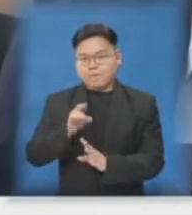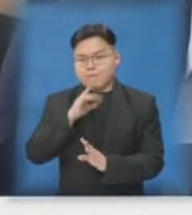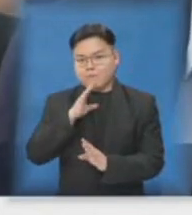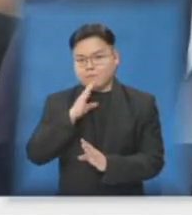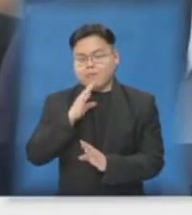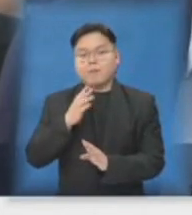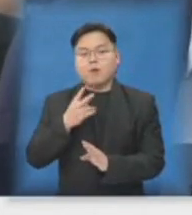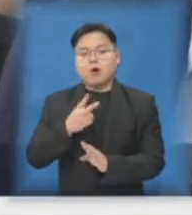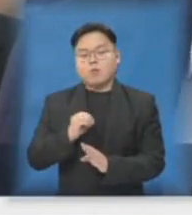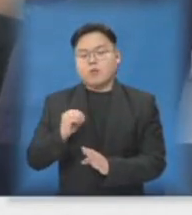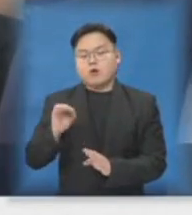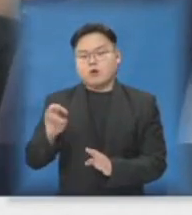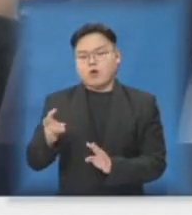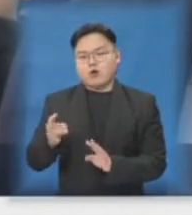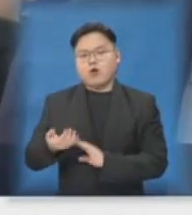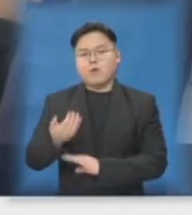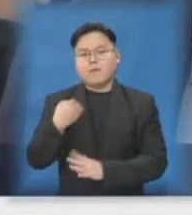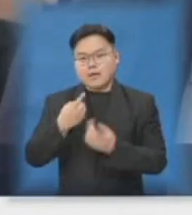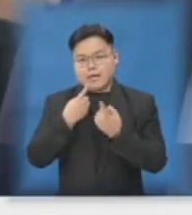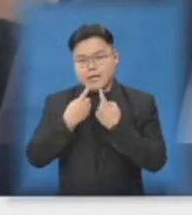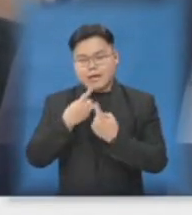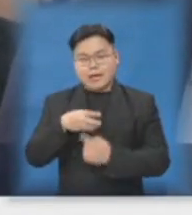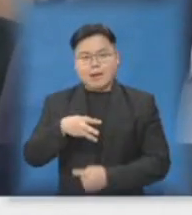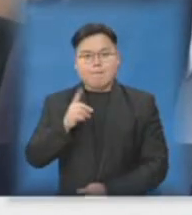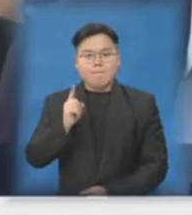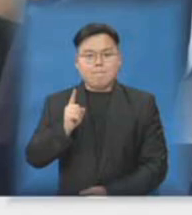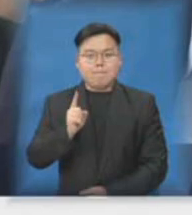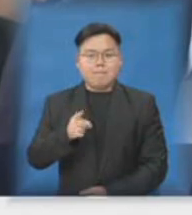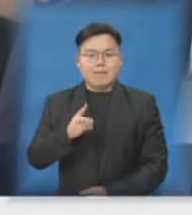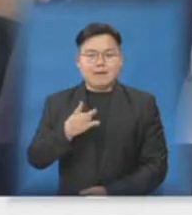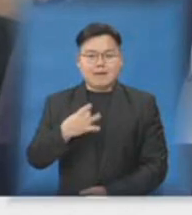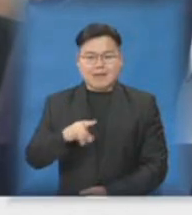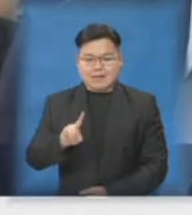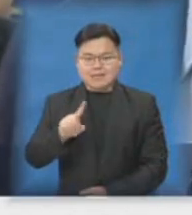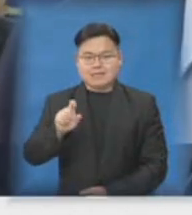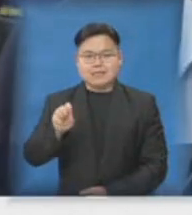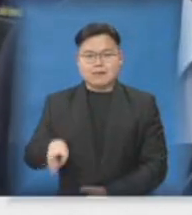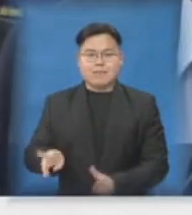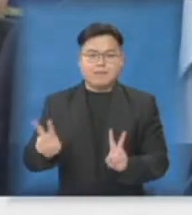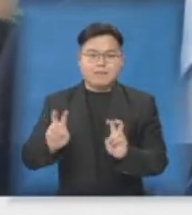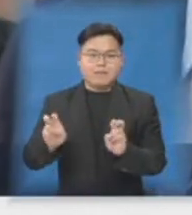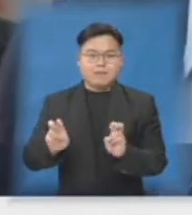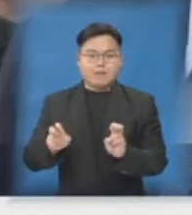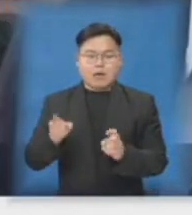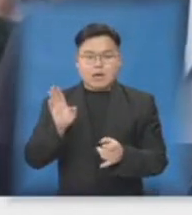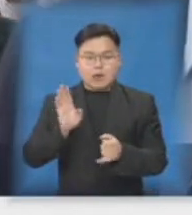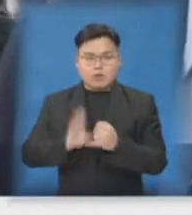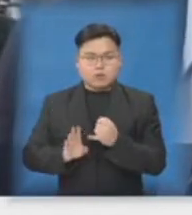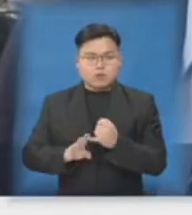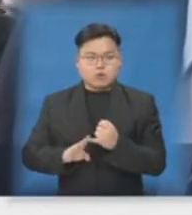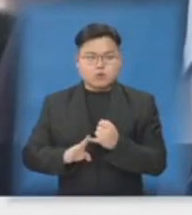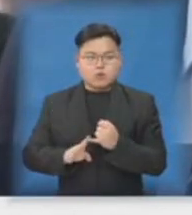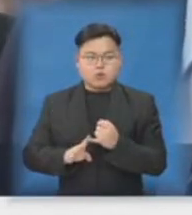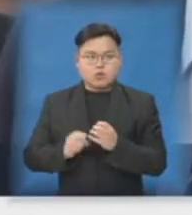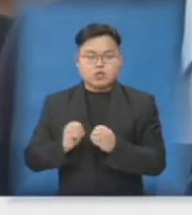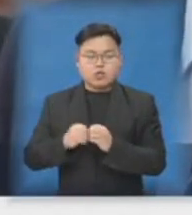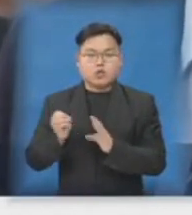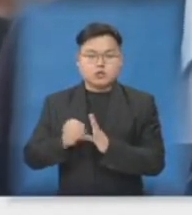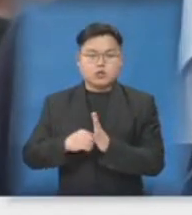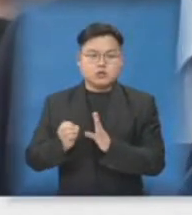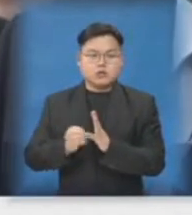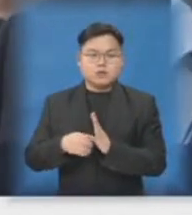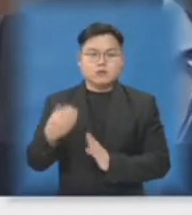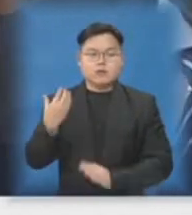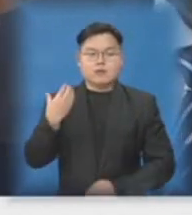2000 оны үед ярьжсэн энэ мянганы замын юм болуулна. Төгсгөл бол ингэж явах хэрэгтэй байсан. Одоо энэ төрүүн